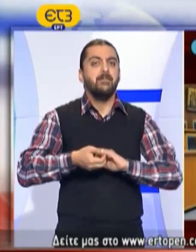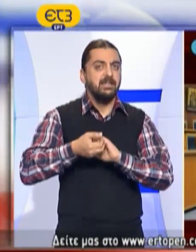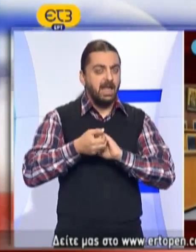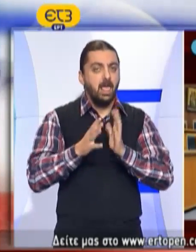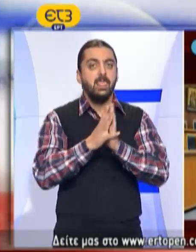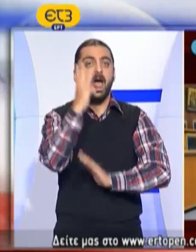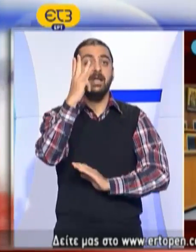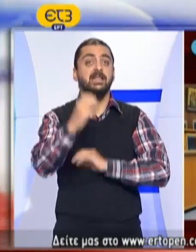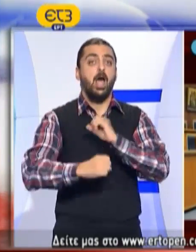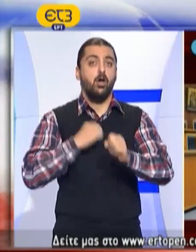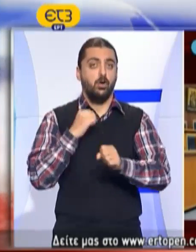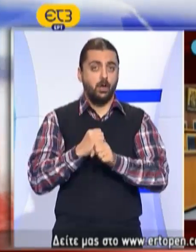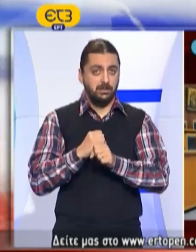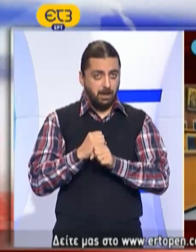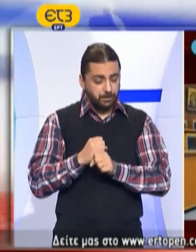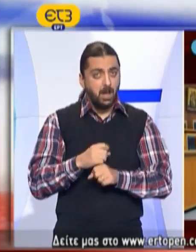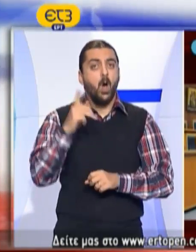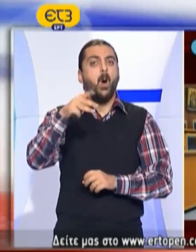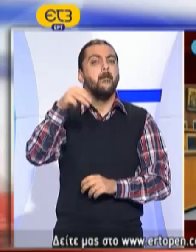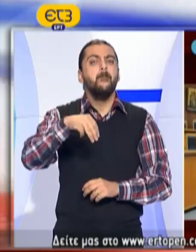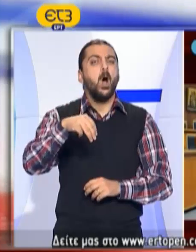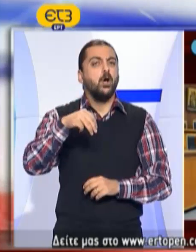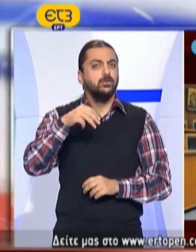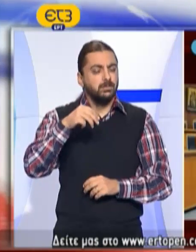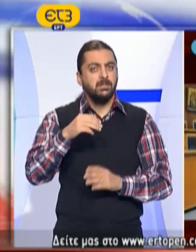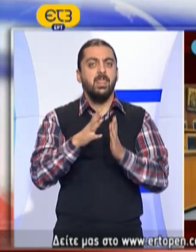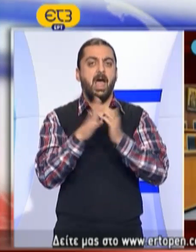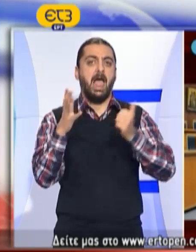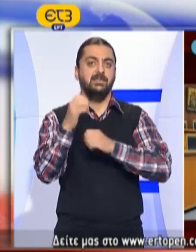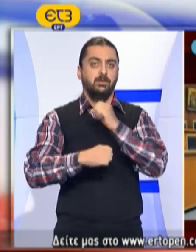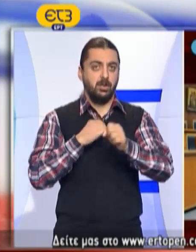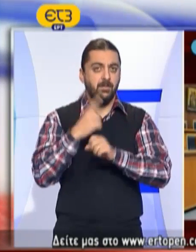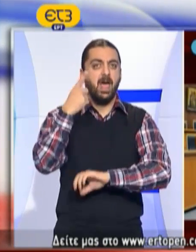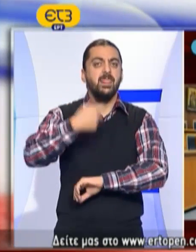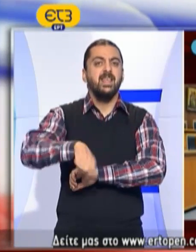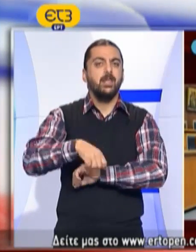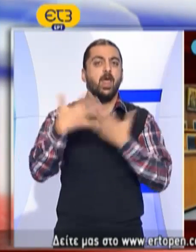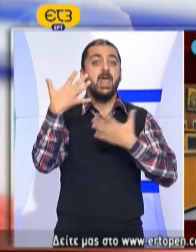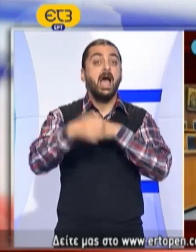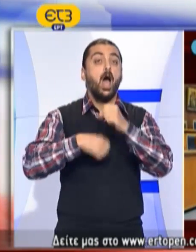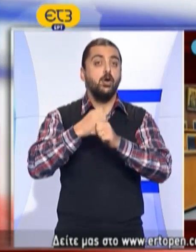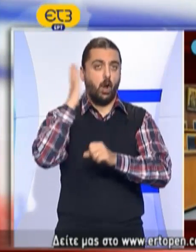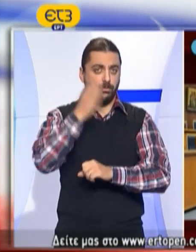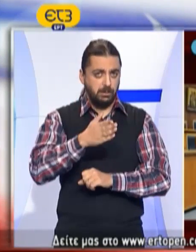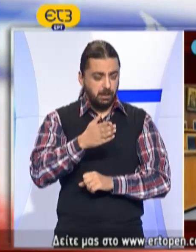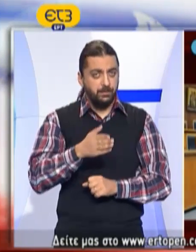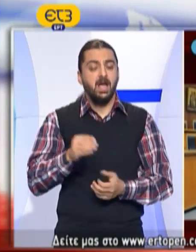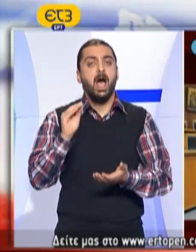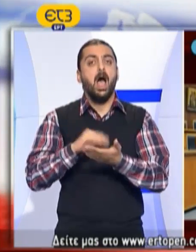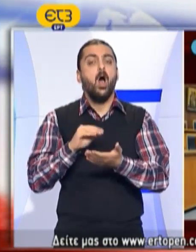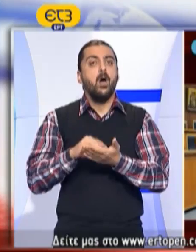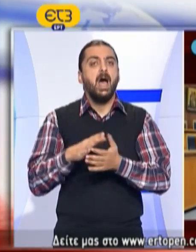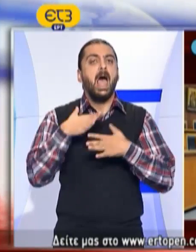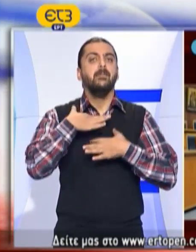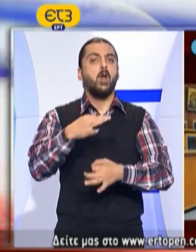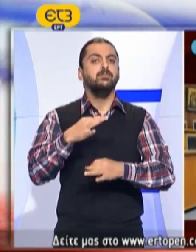Αχπατζίδης, 13 έτη. Ο Γιάννης Μπόκος, 16 έτη. Δικηγόρος Ταλίτα Τσεκούρα, 10 έτη. Οι εκπρόσωποι της υπεράκτιας